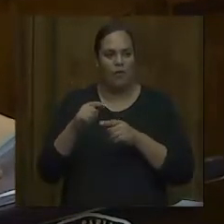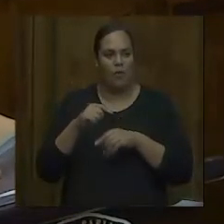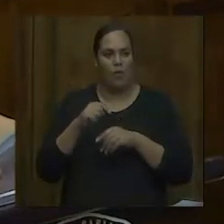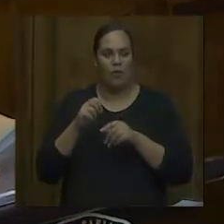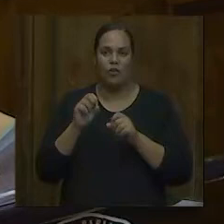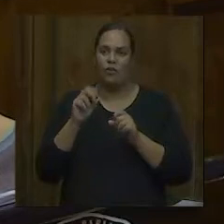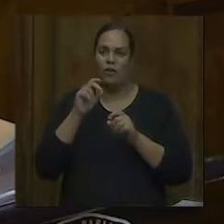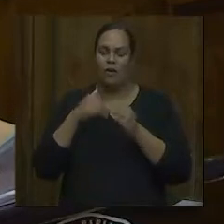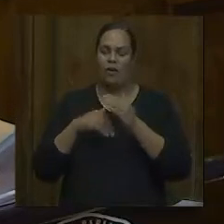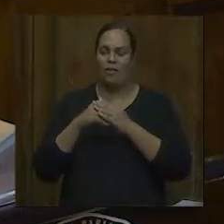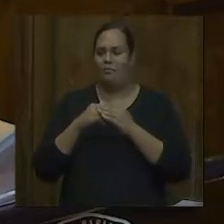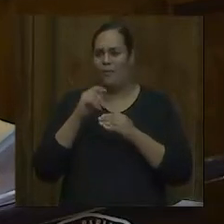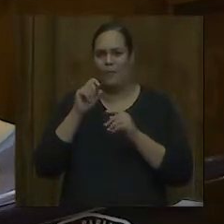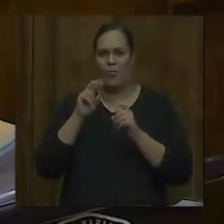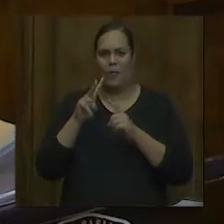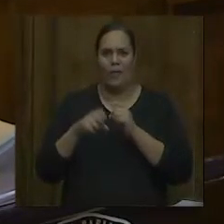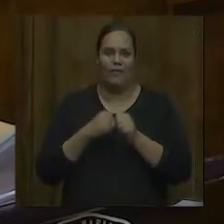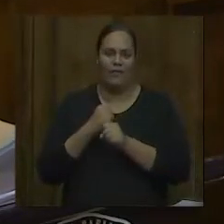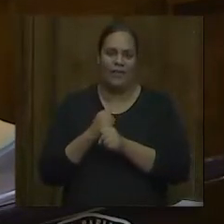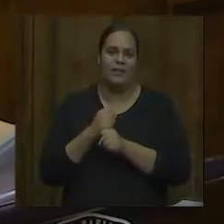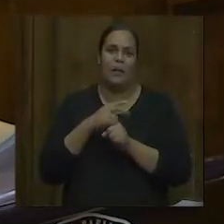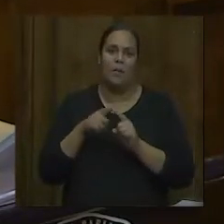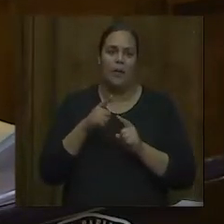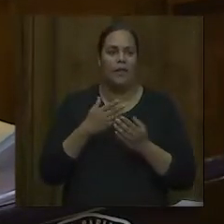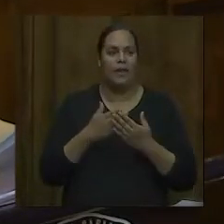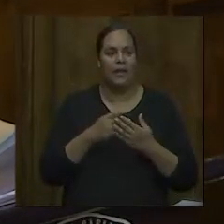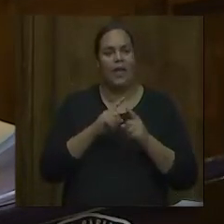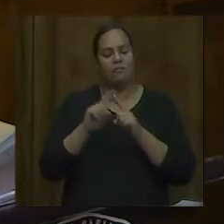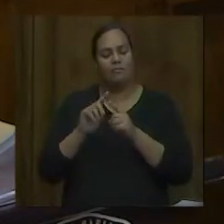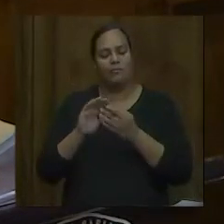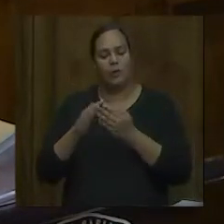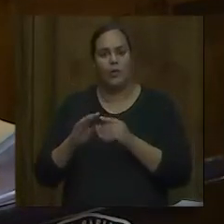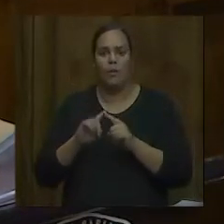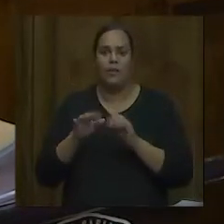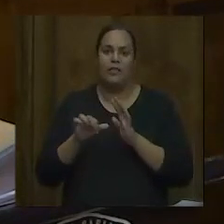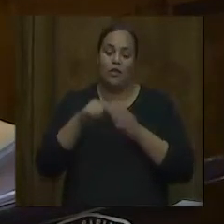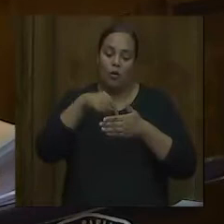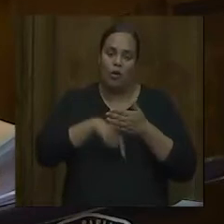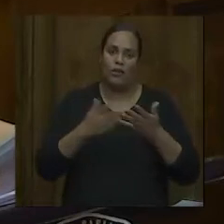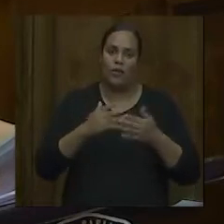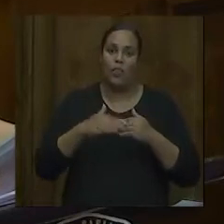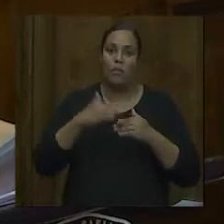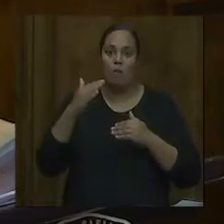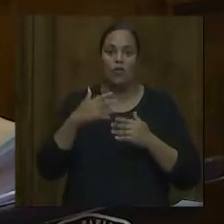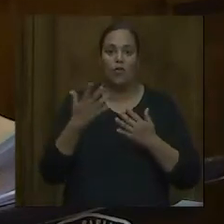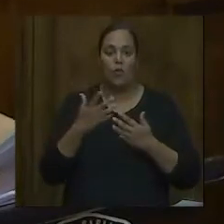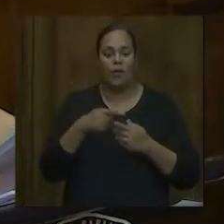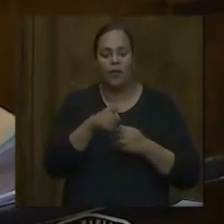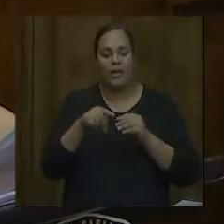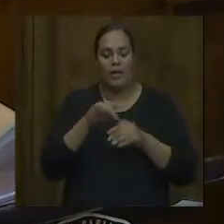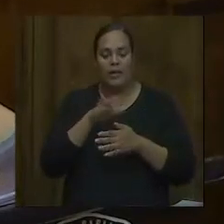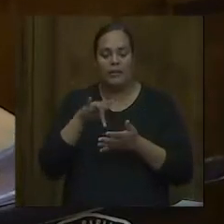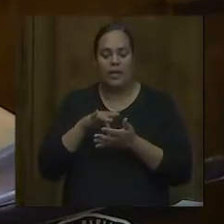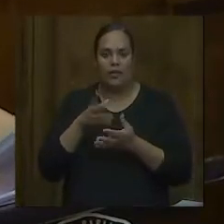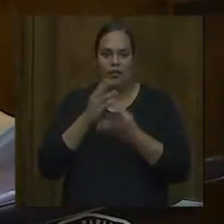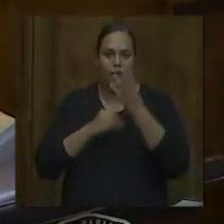12 jaar. MOT-sentrums is hoofsaaklik in kwesbare gebiede. Dit is die konteks waarin die meeste indien nie elk van die MOT-sentrums